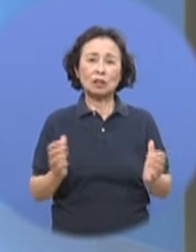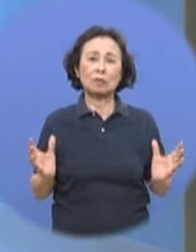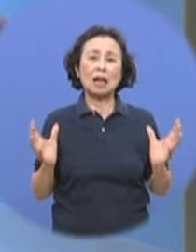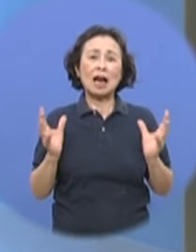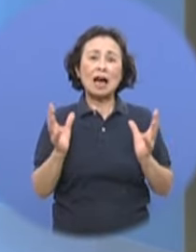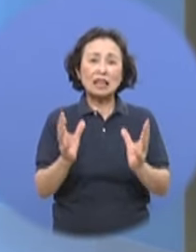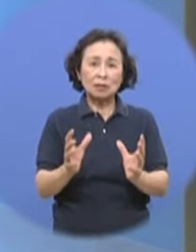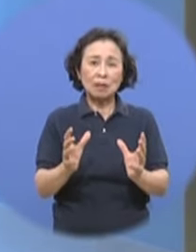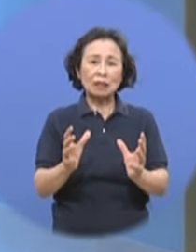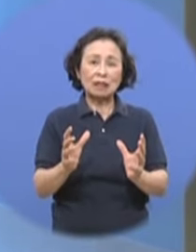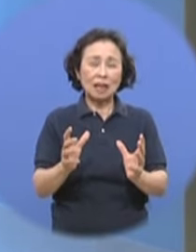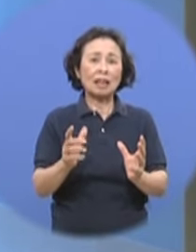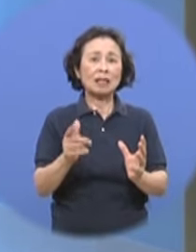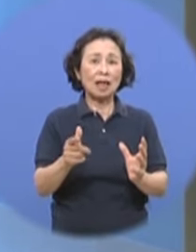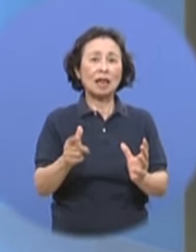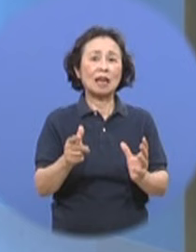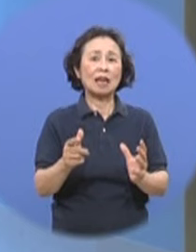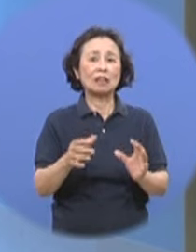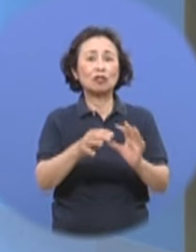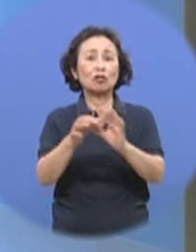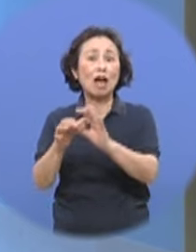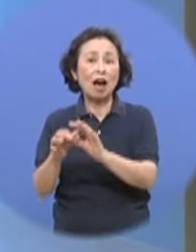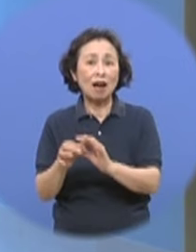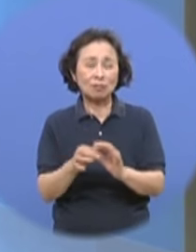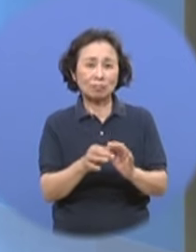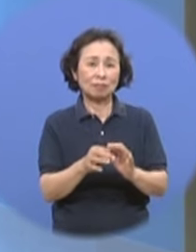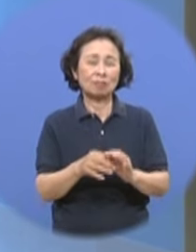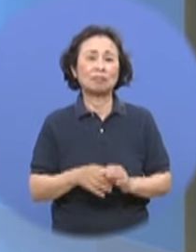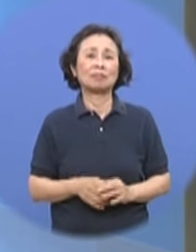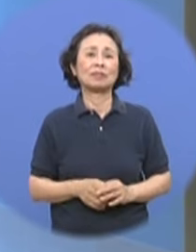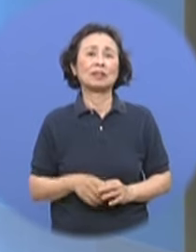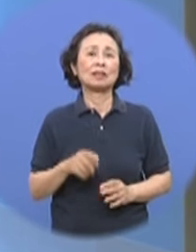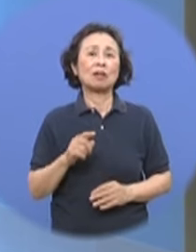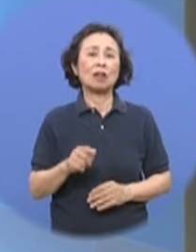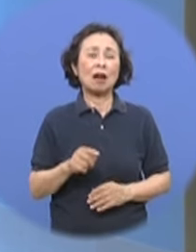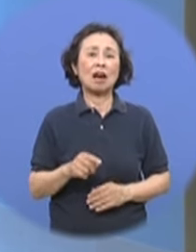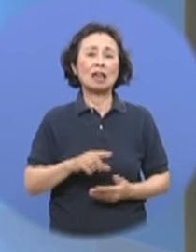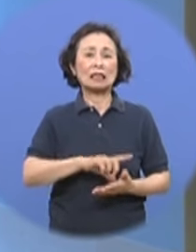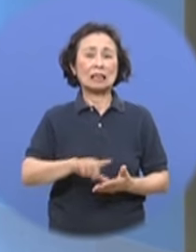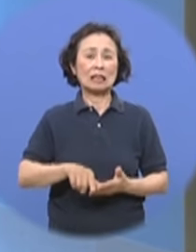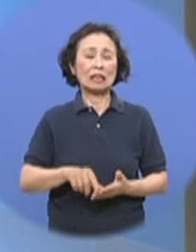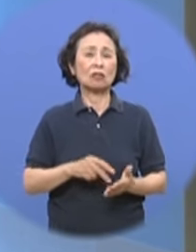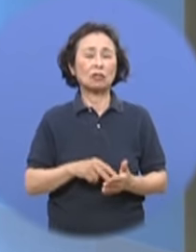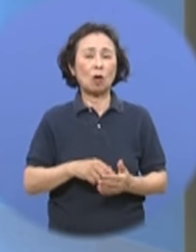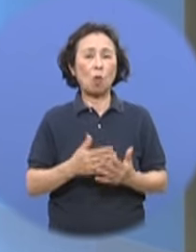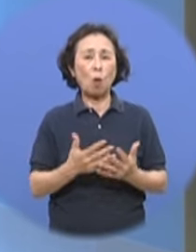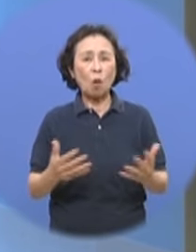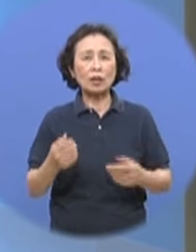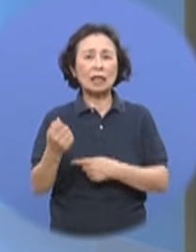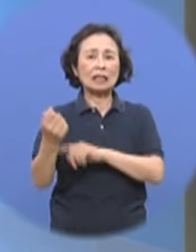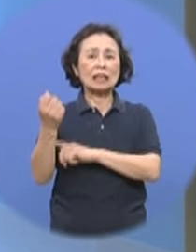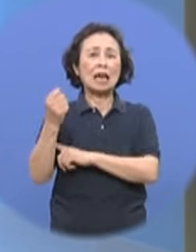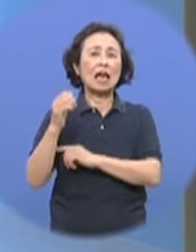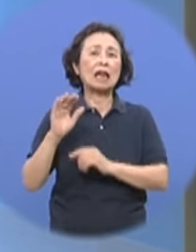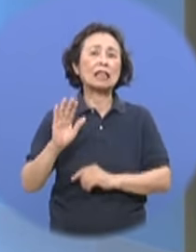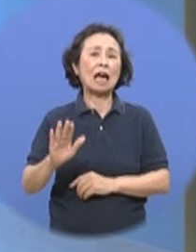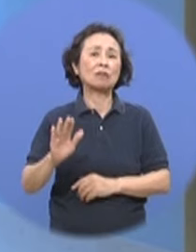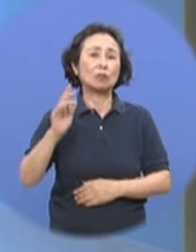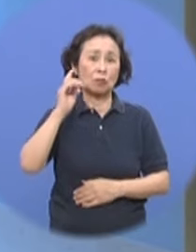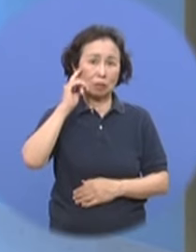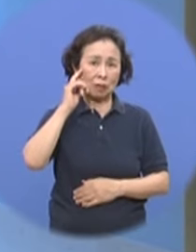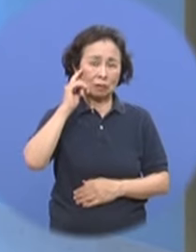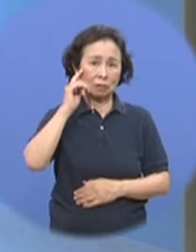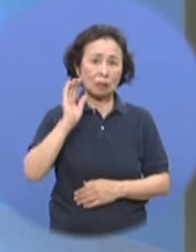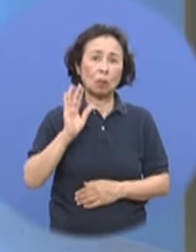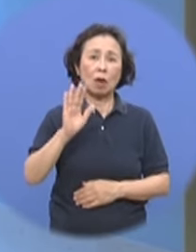ここでそこでいろんな人がつながるっていうこと、それがすごく地域にとって大きな力になると思います。これから人口が